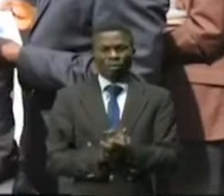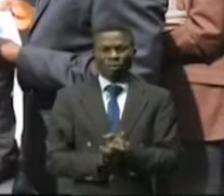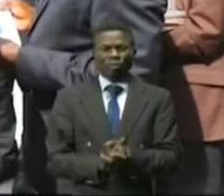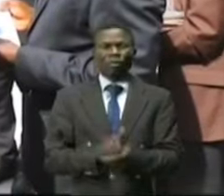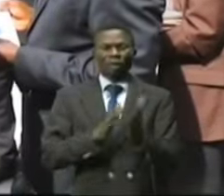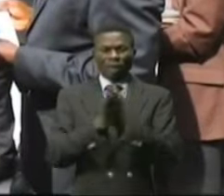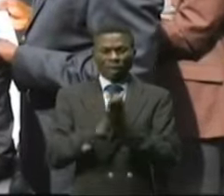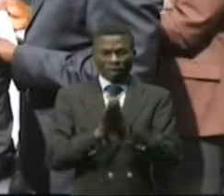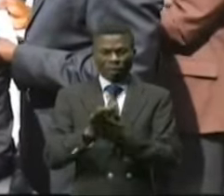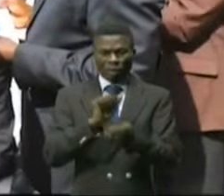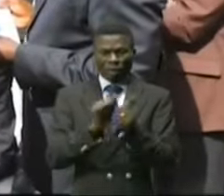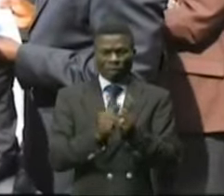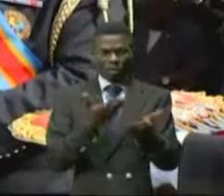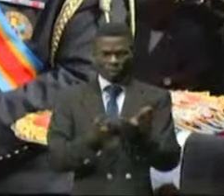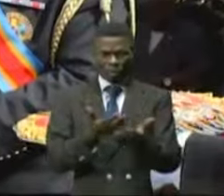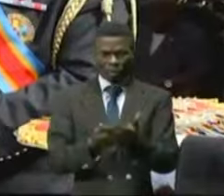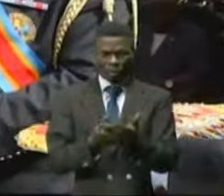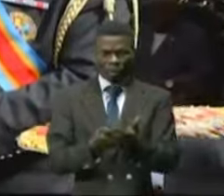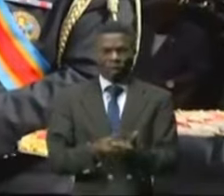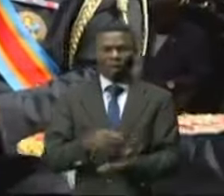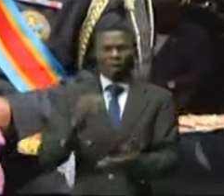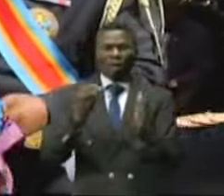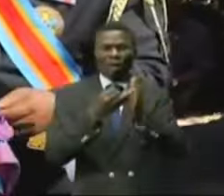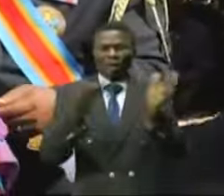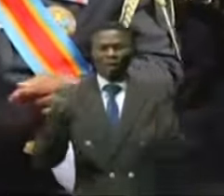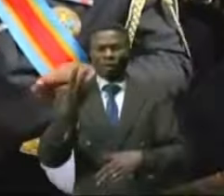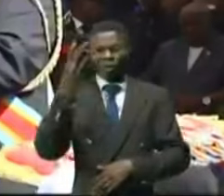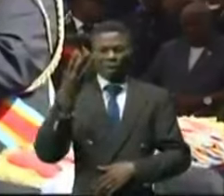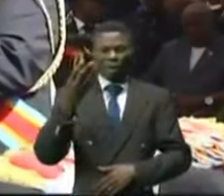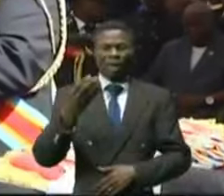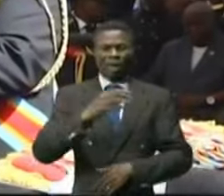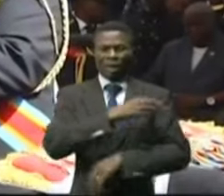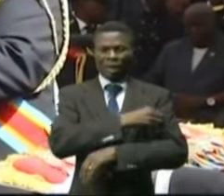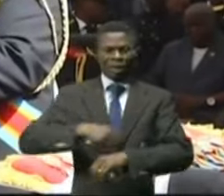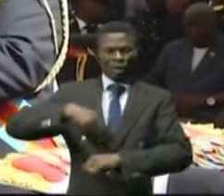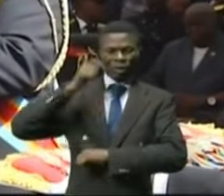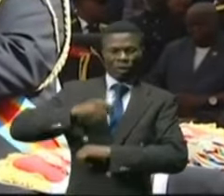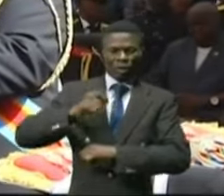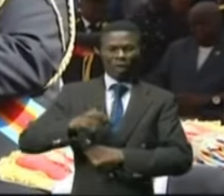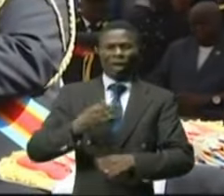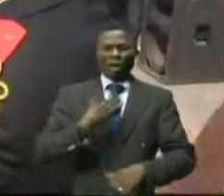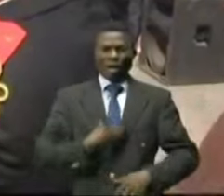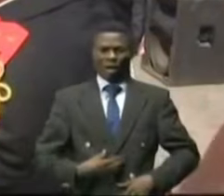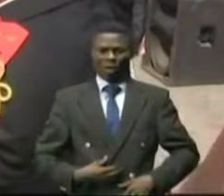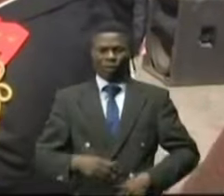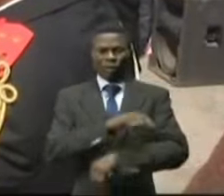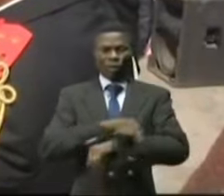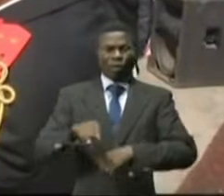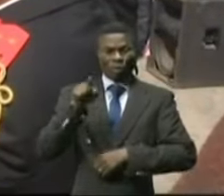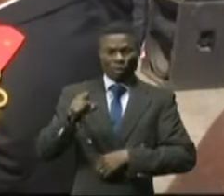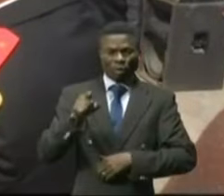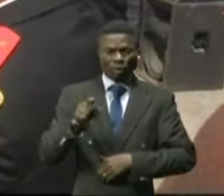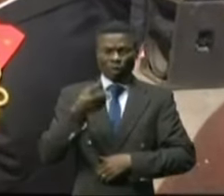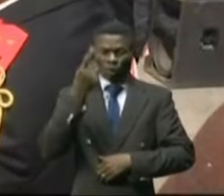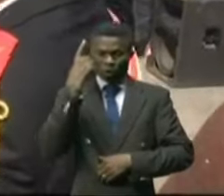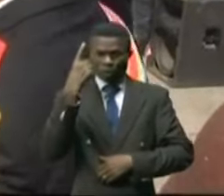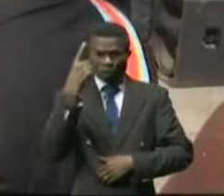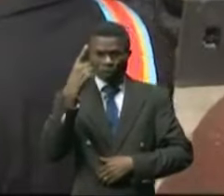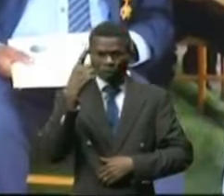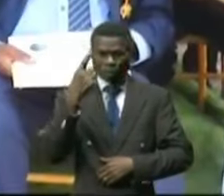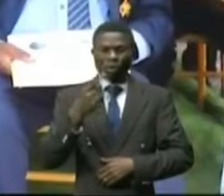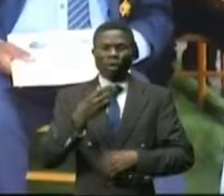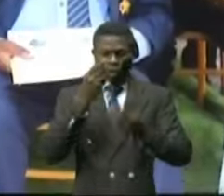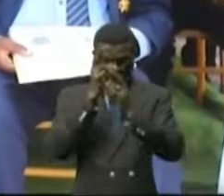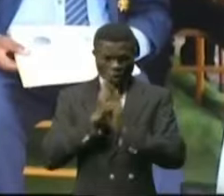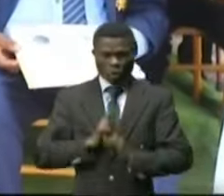concerné aussi 74 avocats, voire deux cadres du personnel administratif de ce barreau, dont l'une à titre